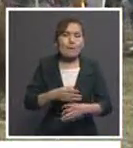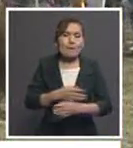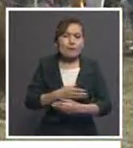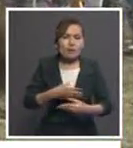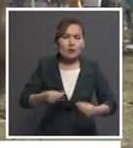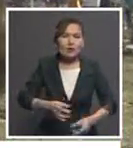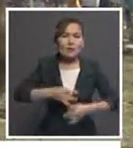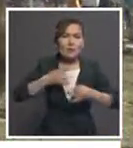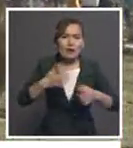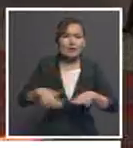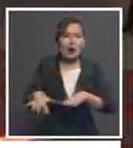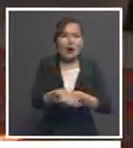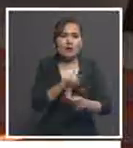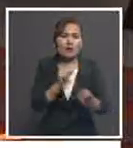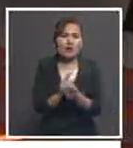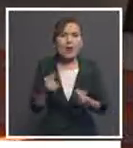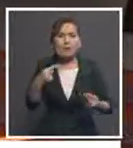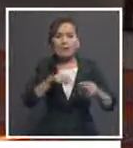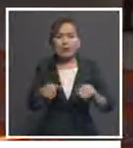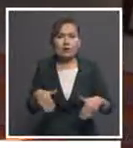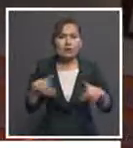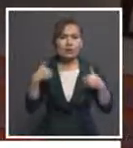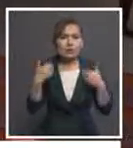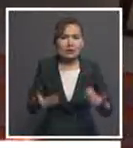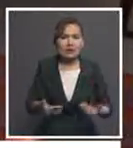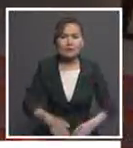қосқан халық ақжарма тілектерін айтып, мәре сәре болды.